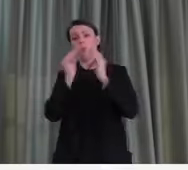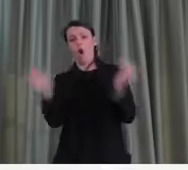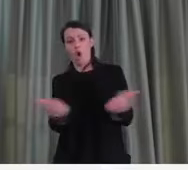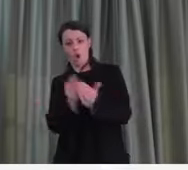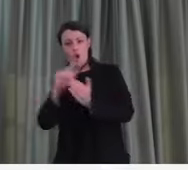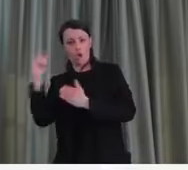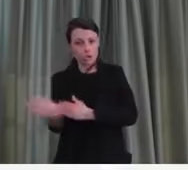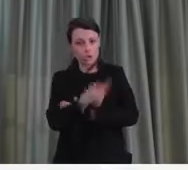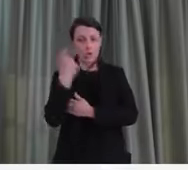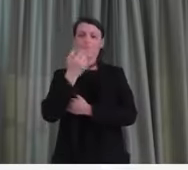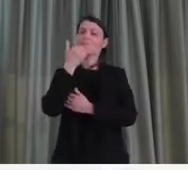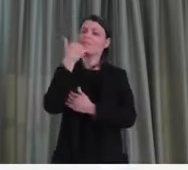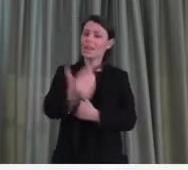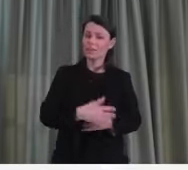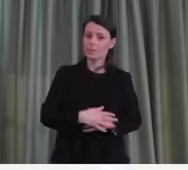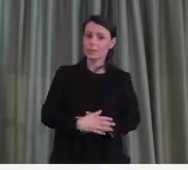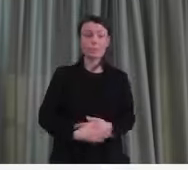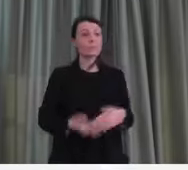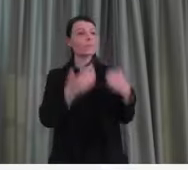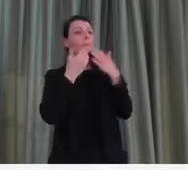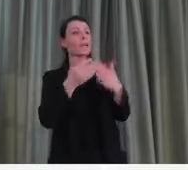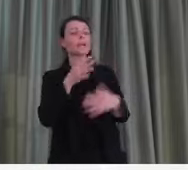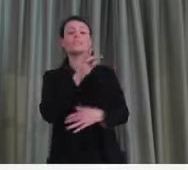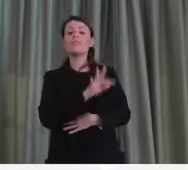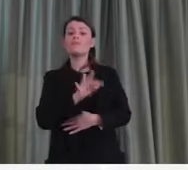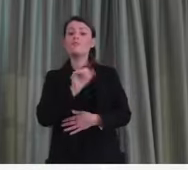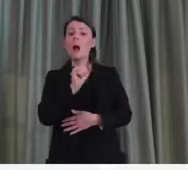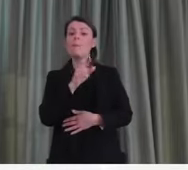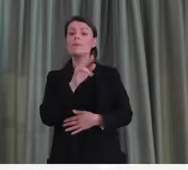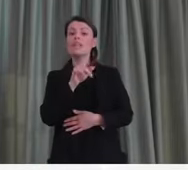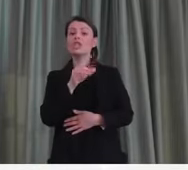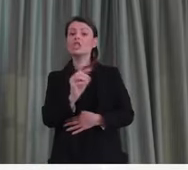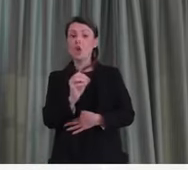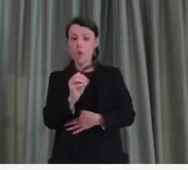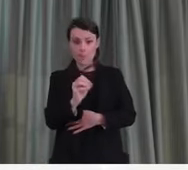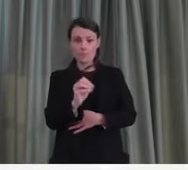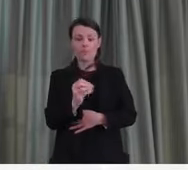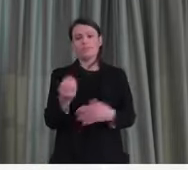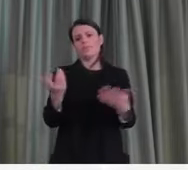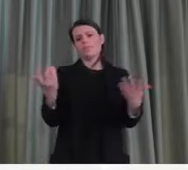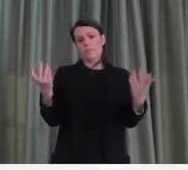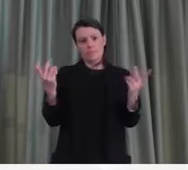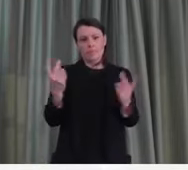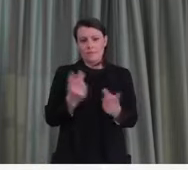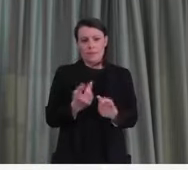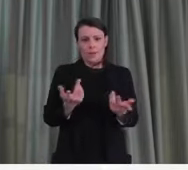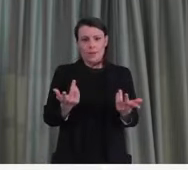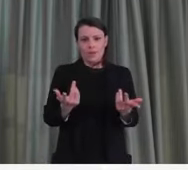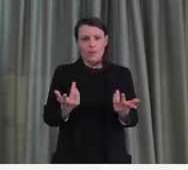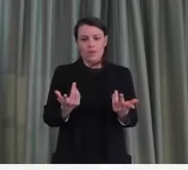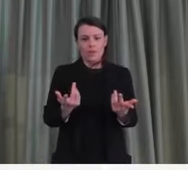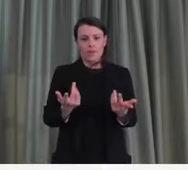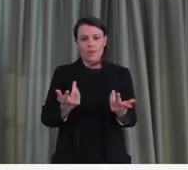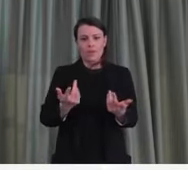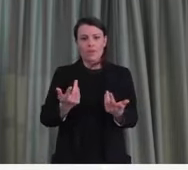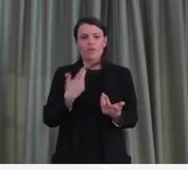grazie e fabrizio ci chiedono tre le tante persone che sono attirate